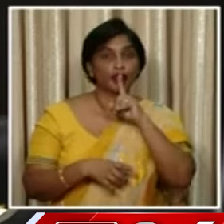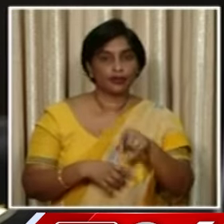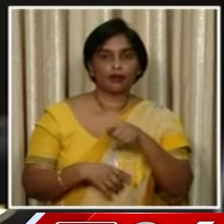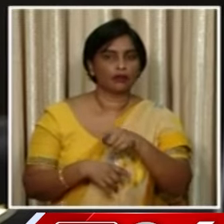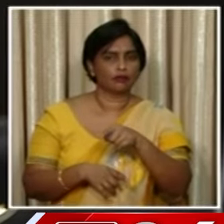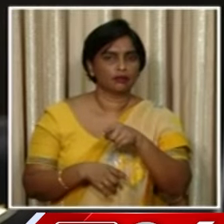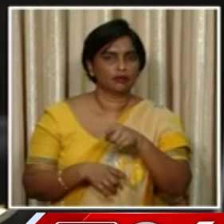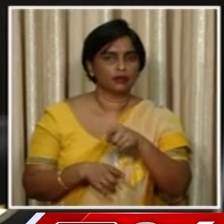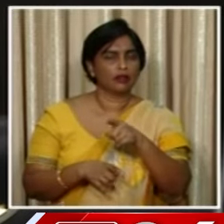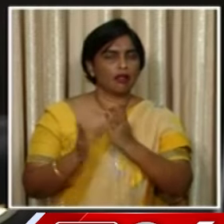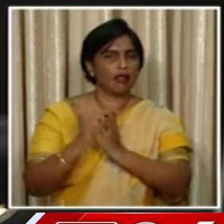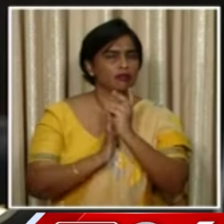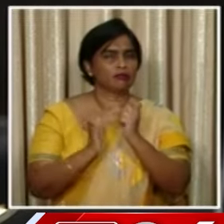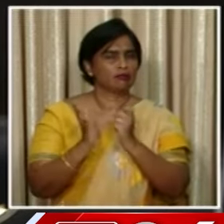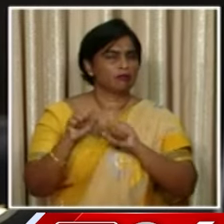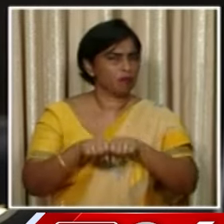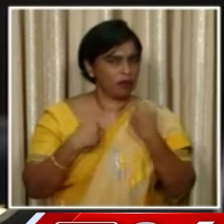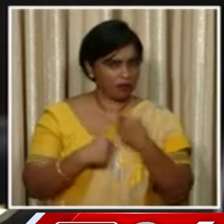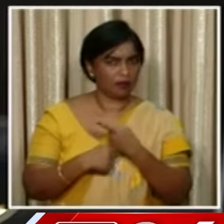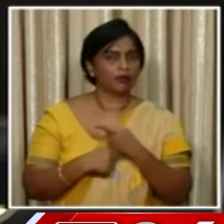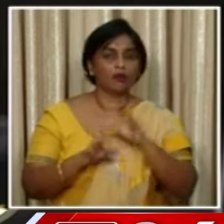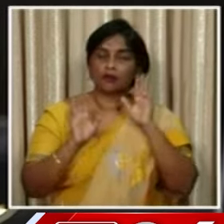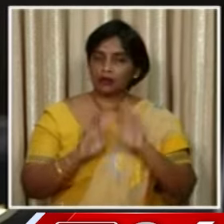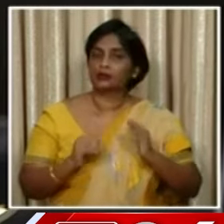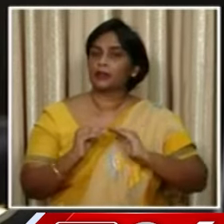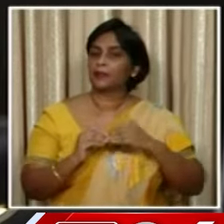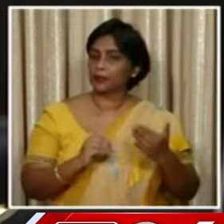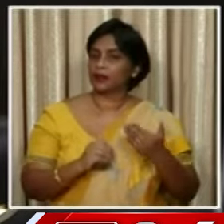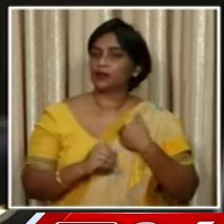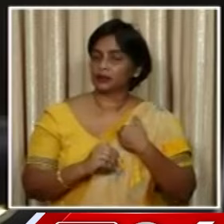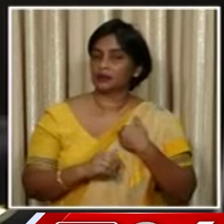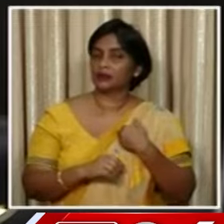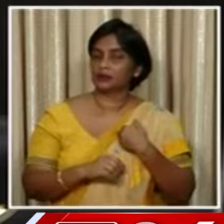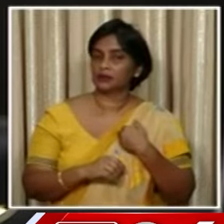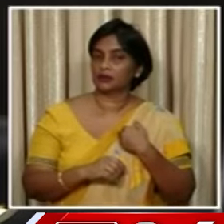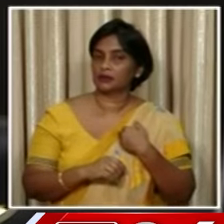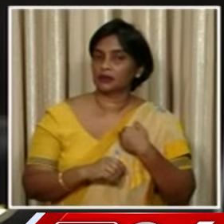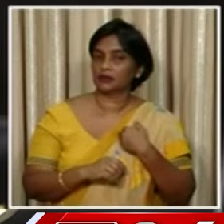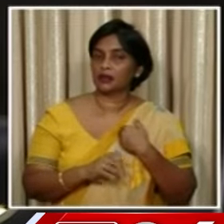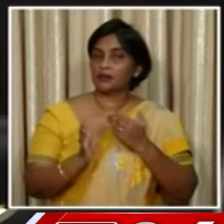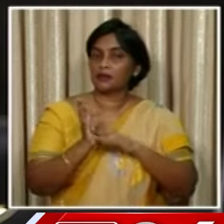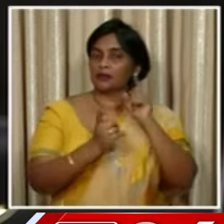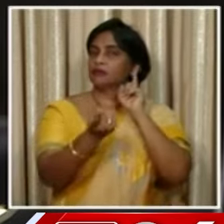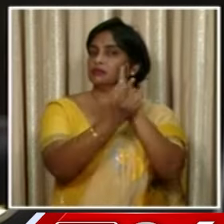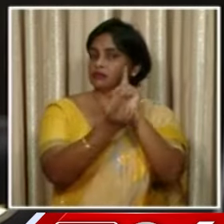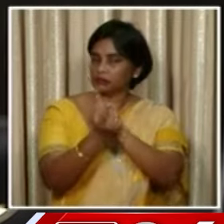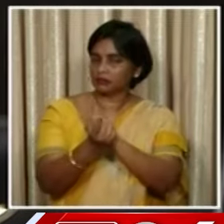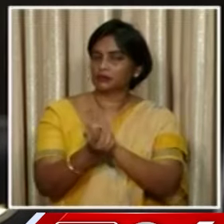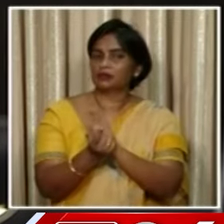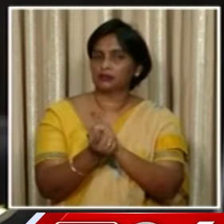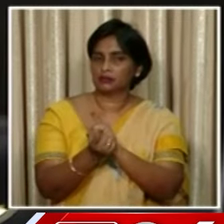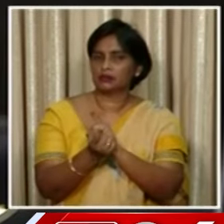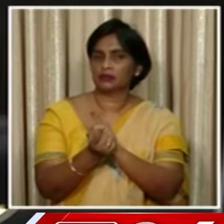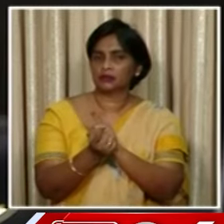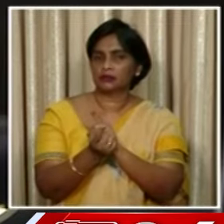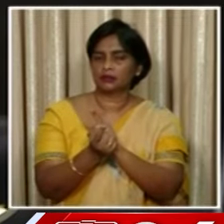කට්ටිය වරප්‍රසාද කඩලා තියෙනවා කියලා. නමුත් ඊට පස්සේ මම ඒ කට්ටියගේ නියෝජිතව හම්බෙලා